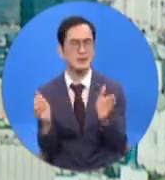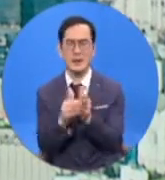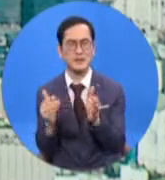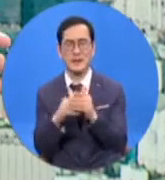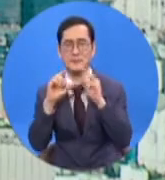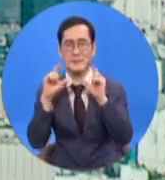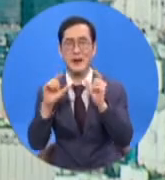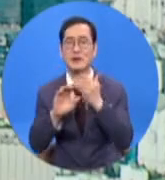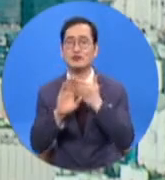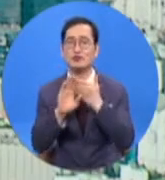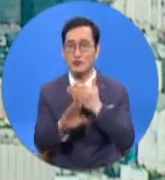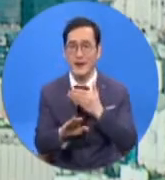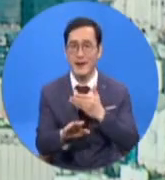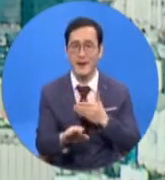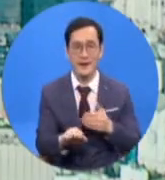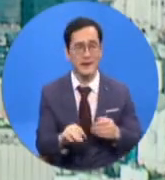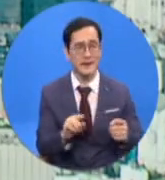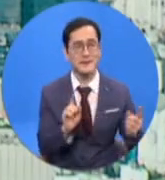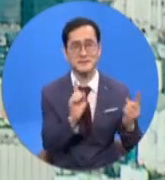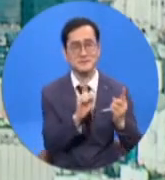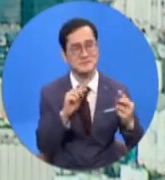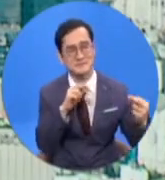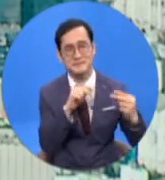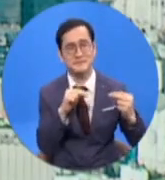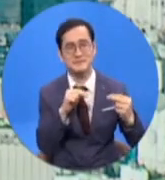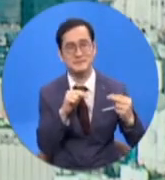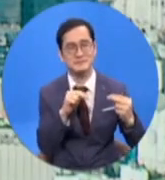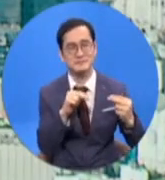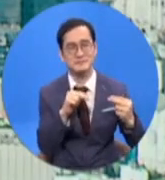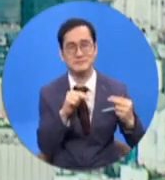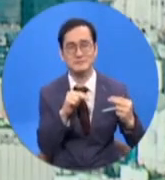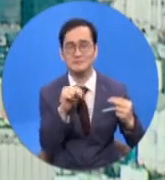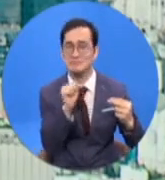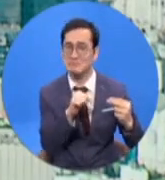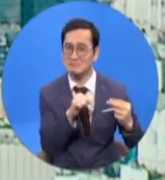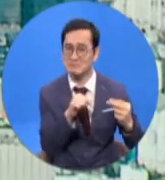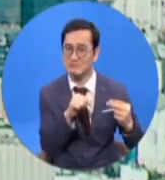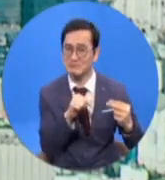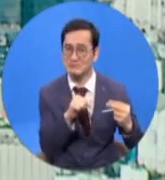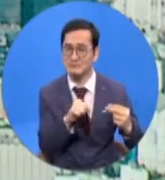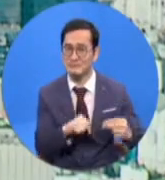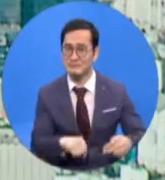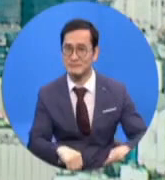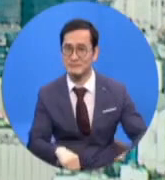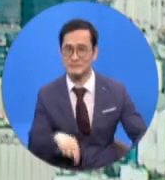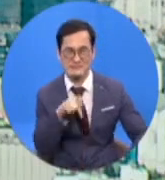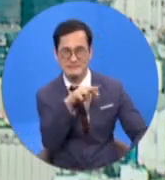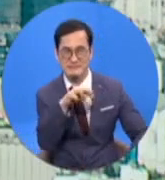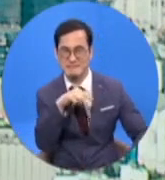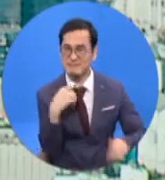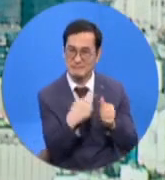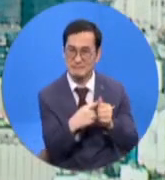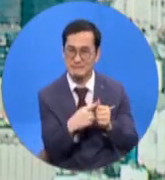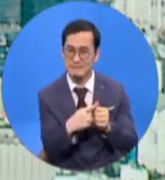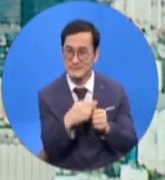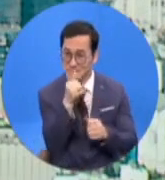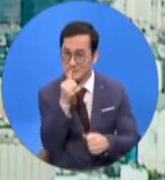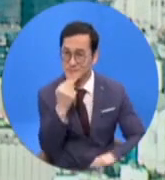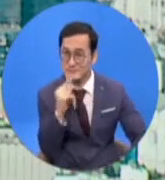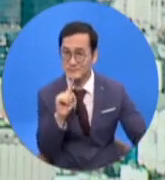대표와 이 두 사람이 처음 만나는 자리여서 관심이 쏠려 있는데요 이재명 지사와 이낙연 전 대표